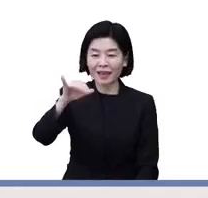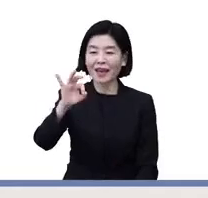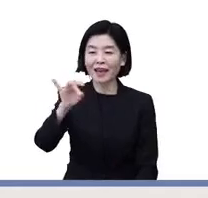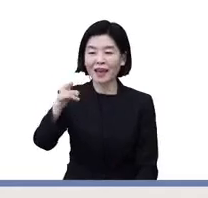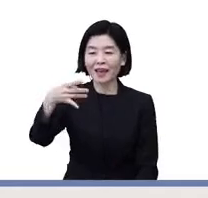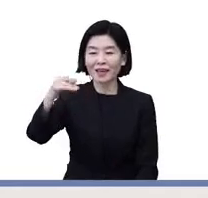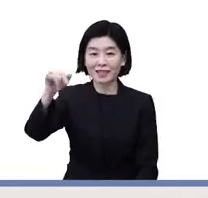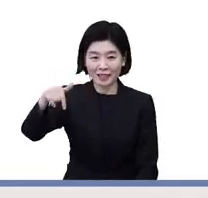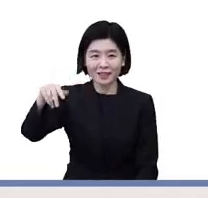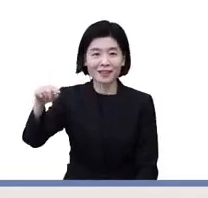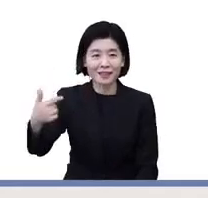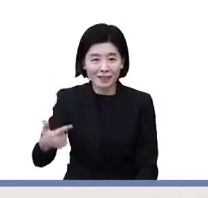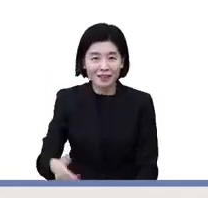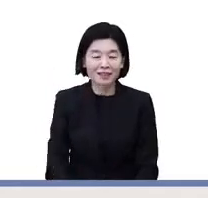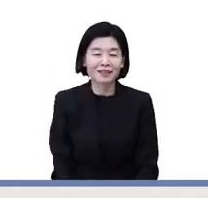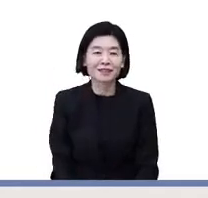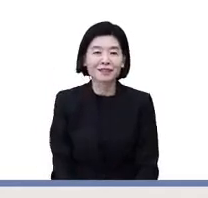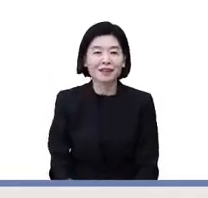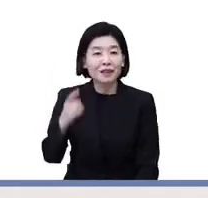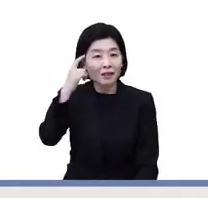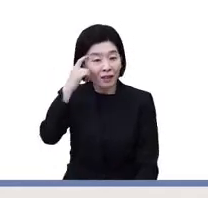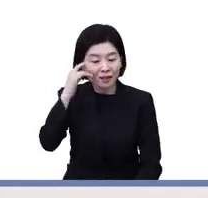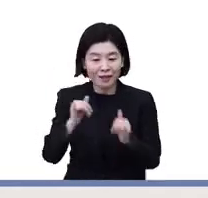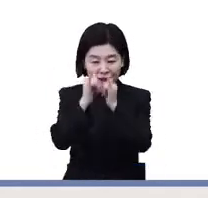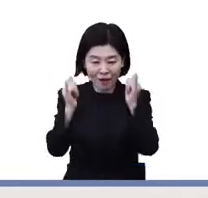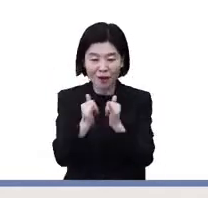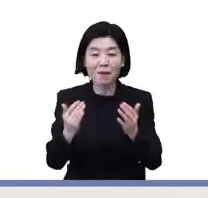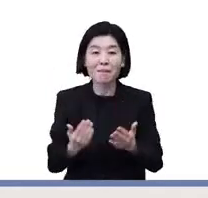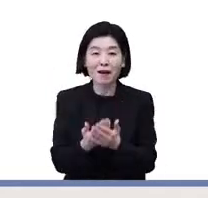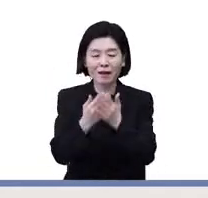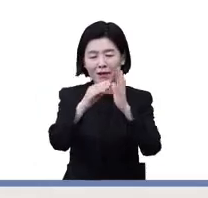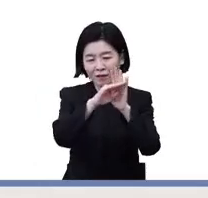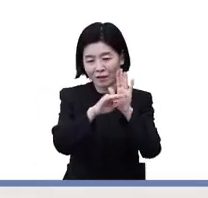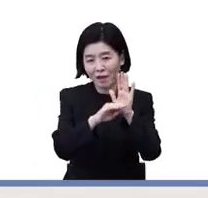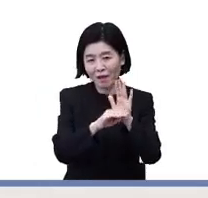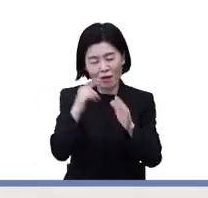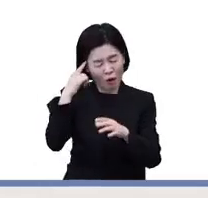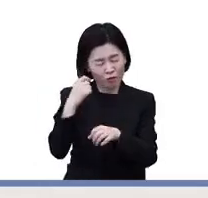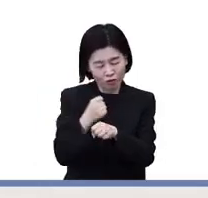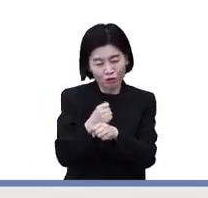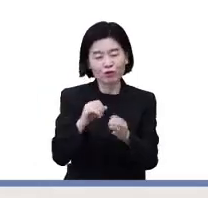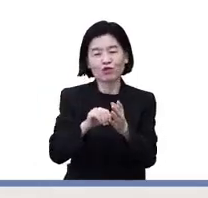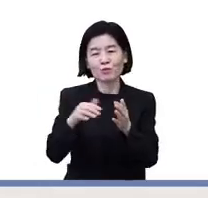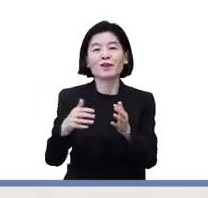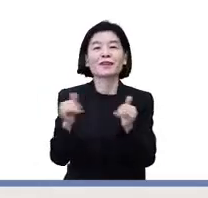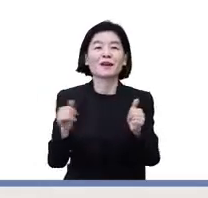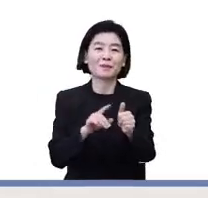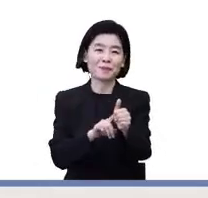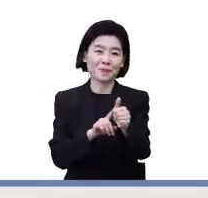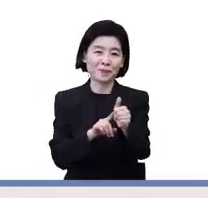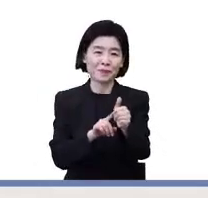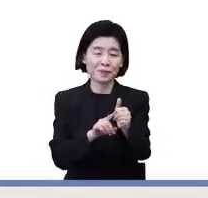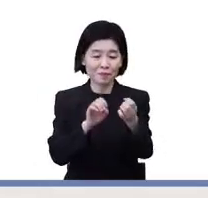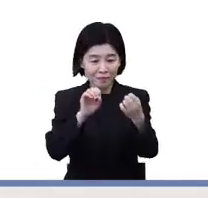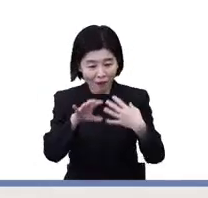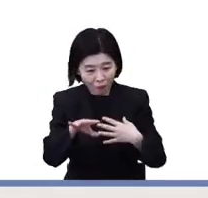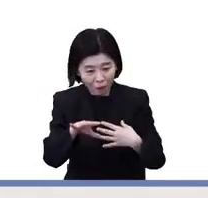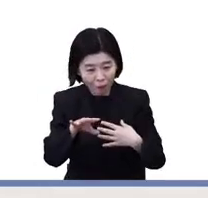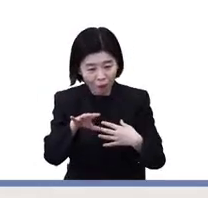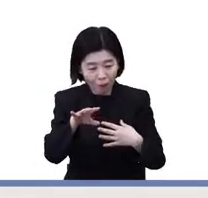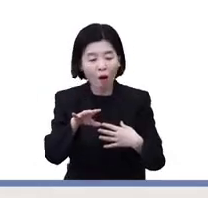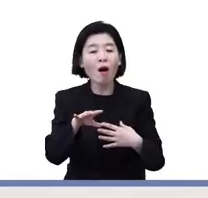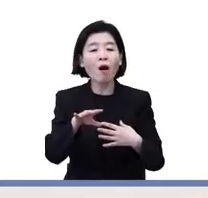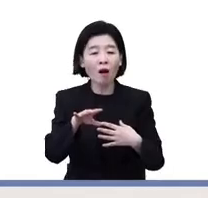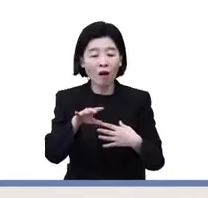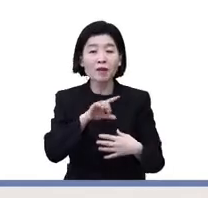그 정신사회적 발달 단계를 연구한 굉장히 유명한 학자분이신데요. 혹자는 이 답을 보고선 뭐 그런 생각도 하실